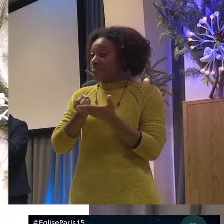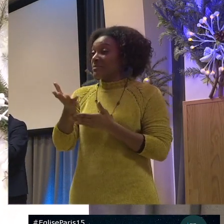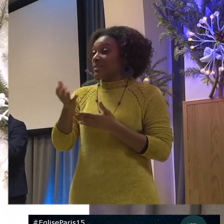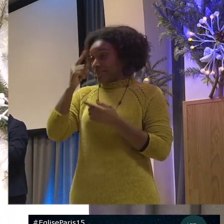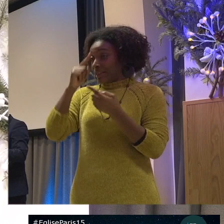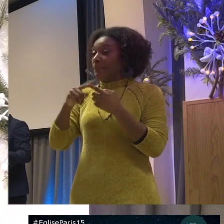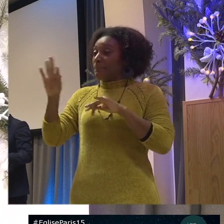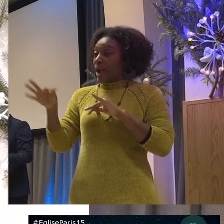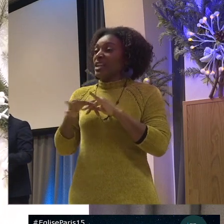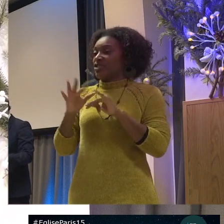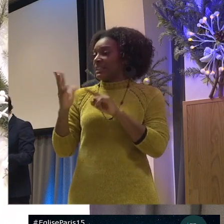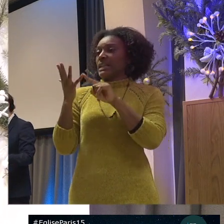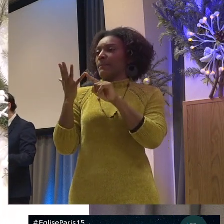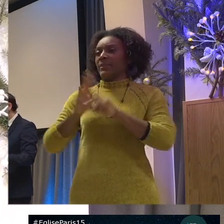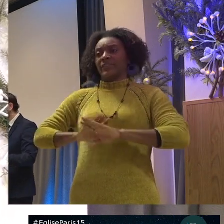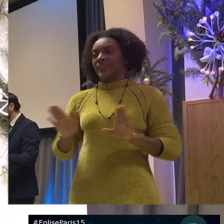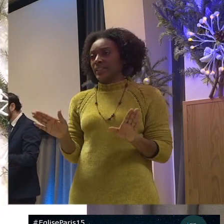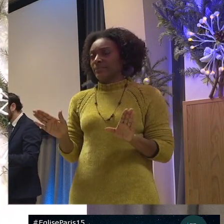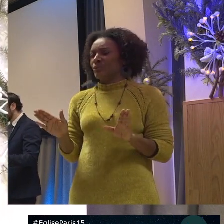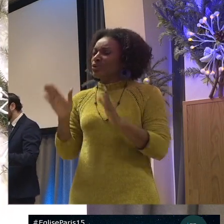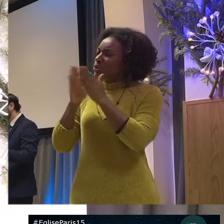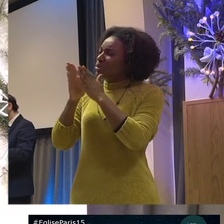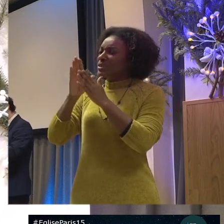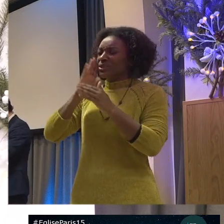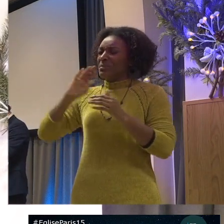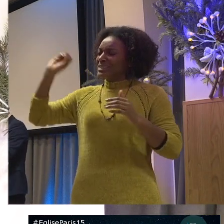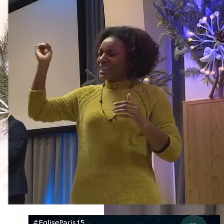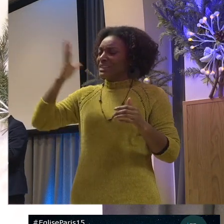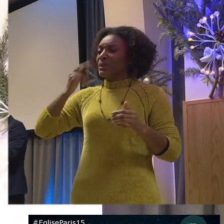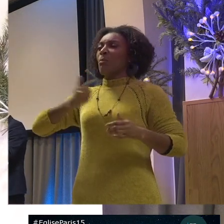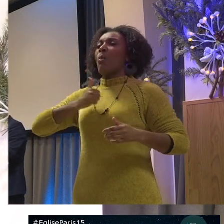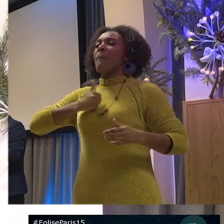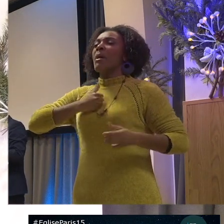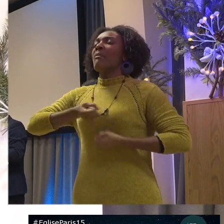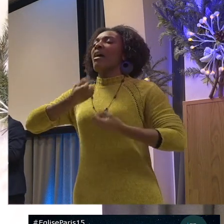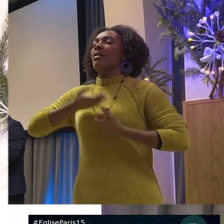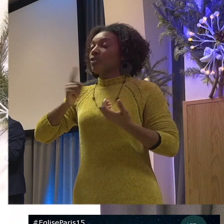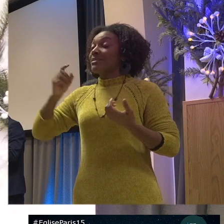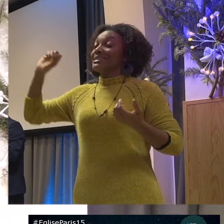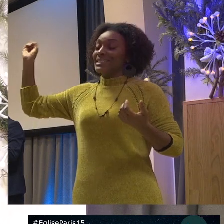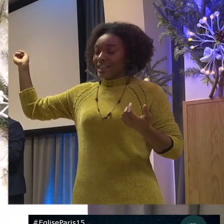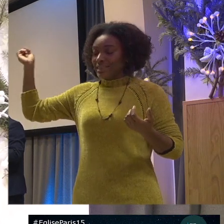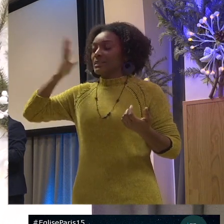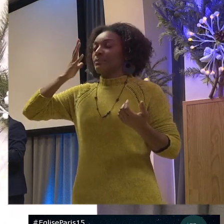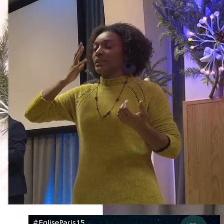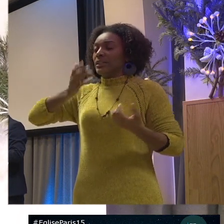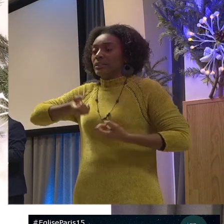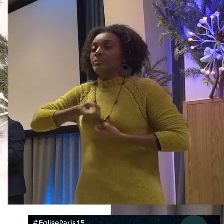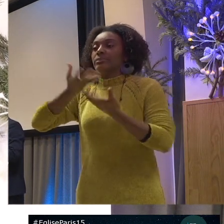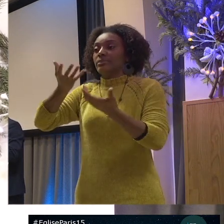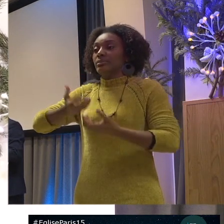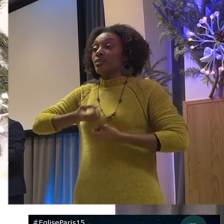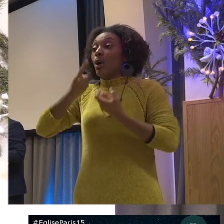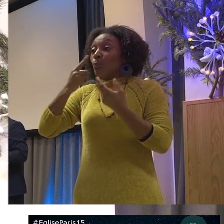ta grâce, ton Saint-Esprit, afin que la parole qui sera annoncée, Seigneur, ne vienne pas de moi, mais bel et bien de toi. Afin que des vies soient transformées et que nous